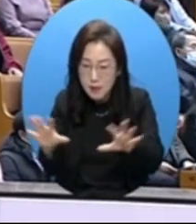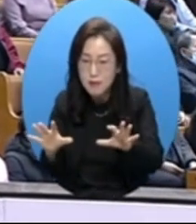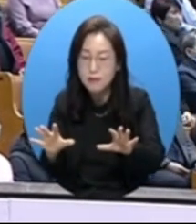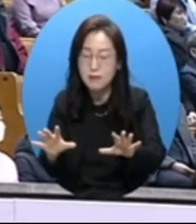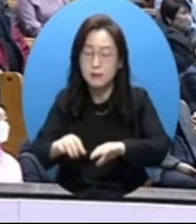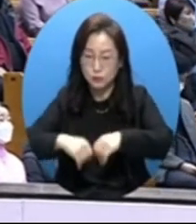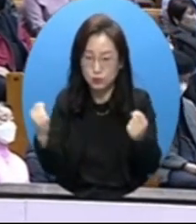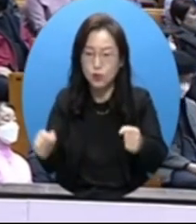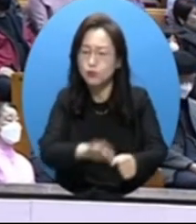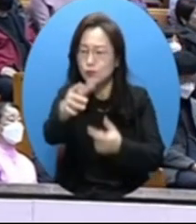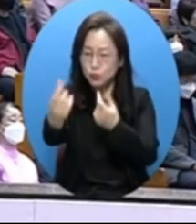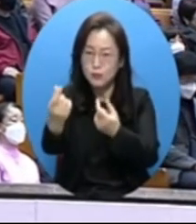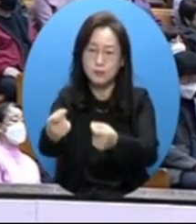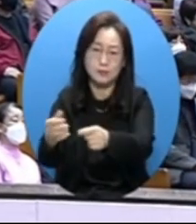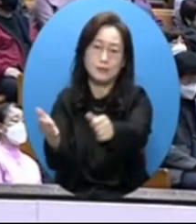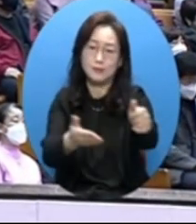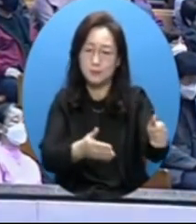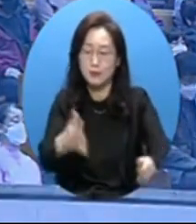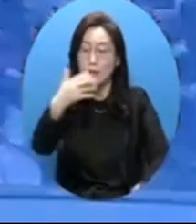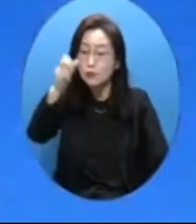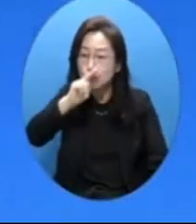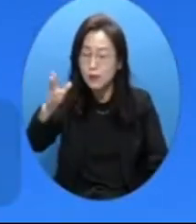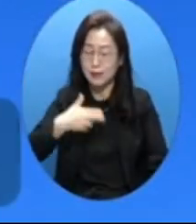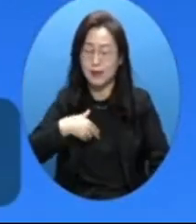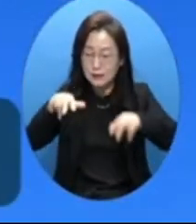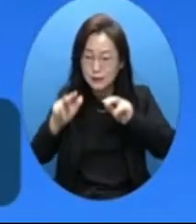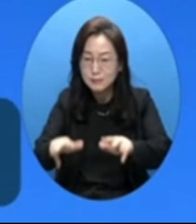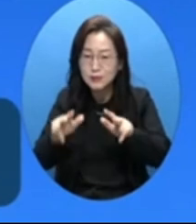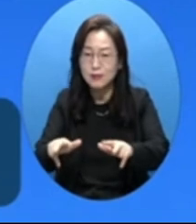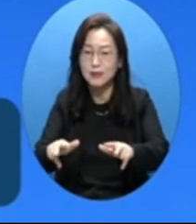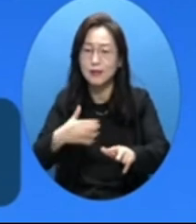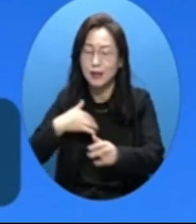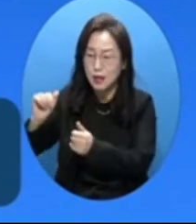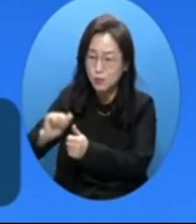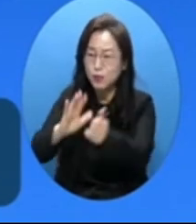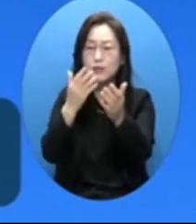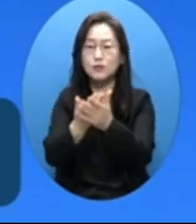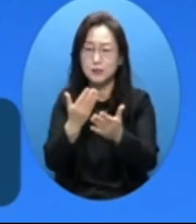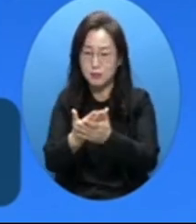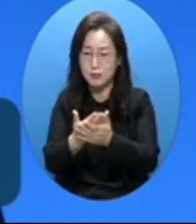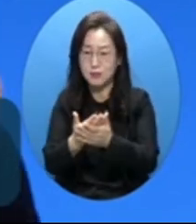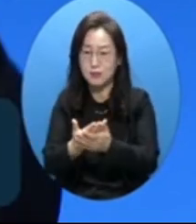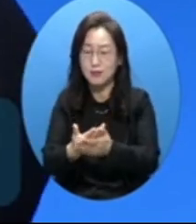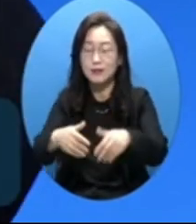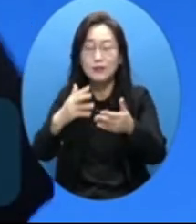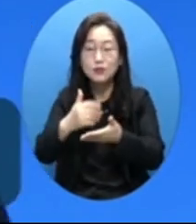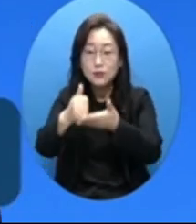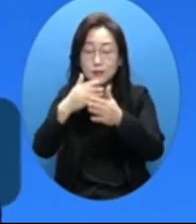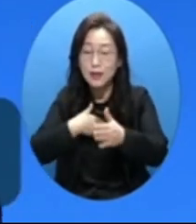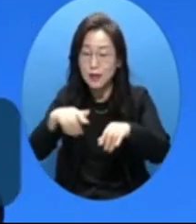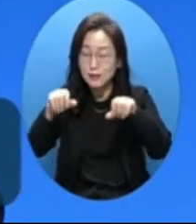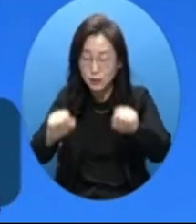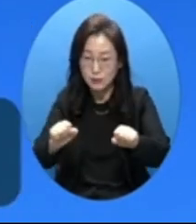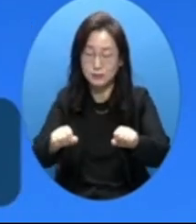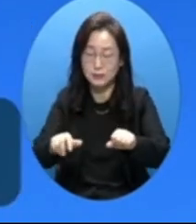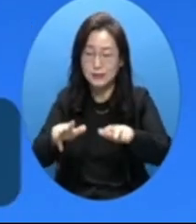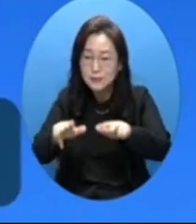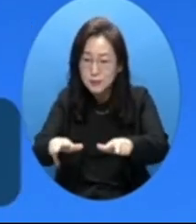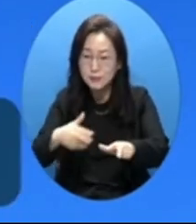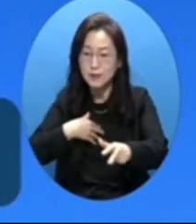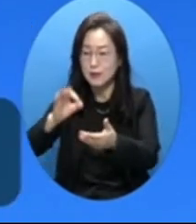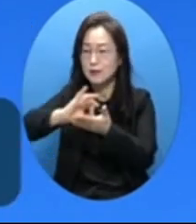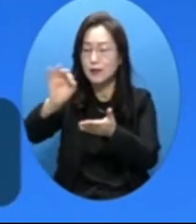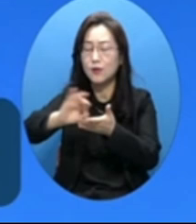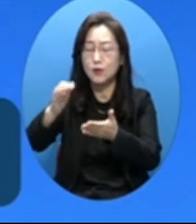우리는 즉각 순종해야 되는 것입니다 주여 내가 여기 있나이다 나를 보내소서 주님 내가 여기 있습니다 나를